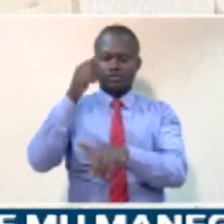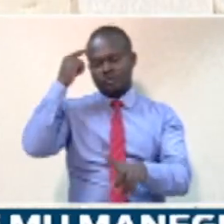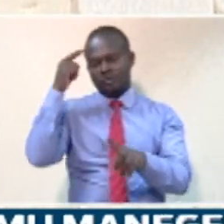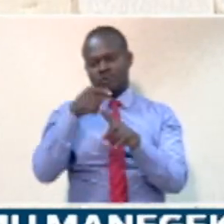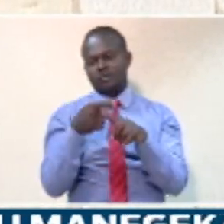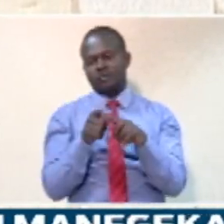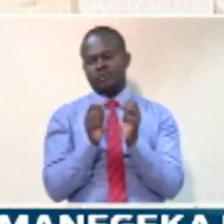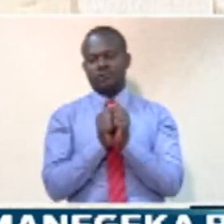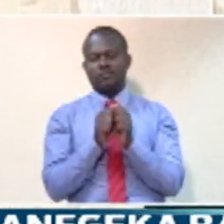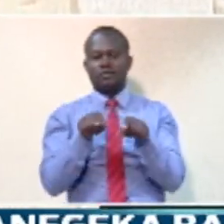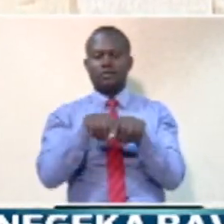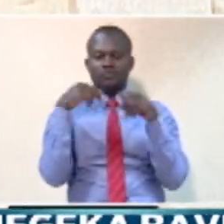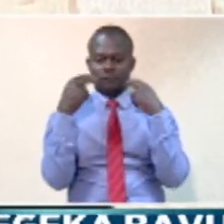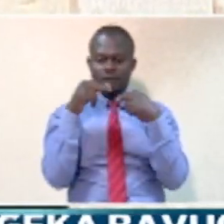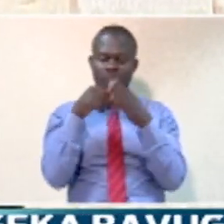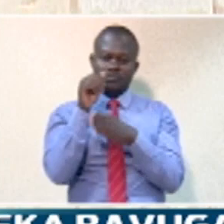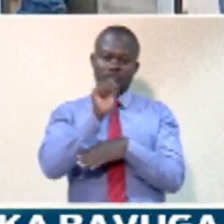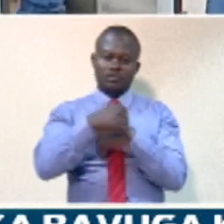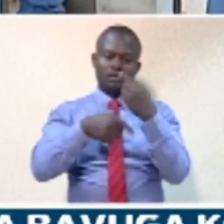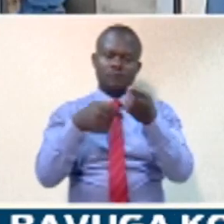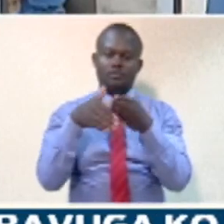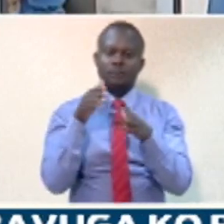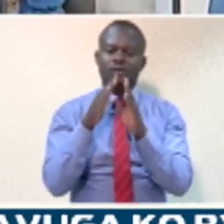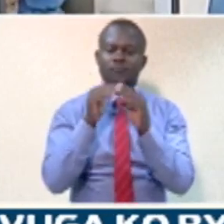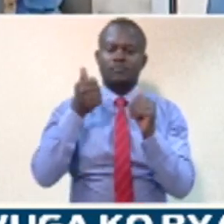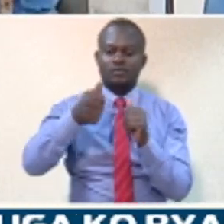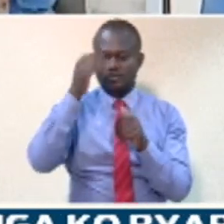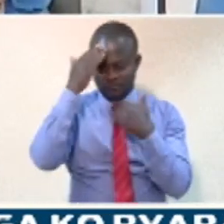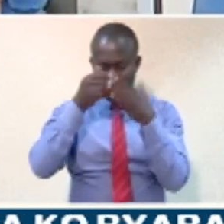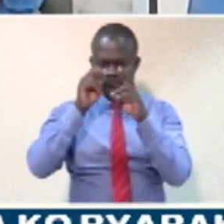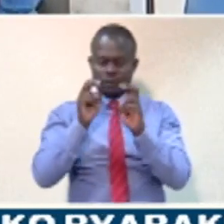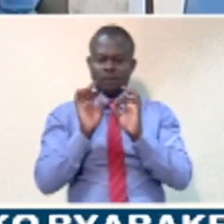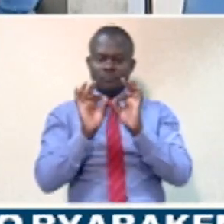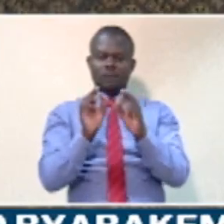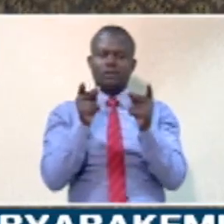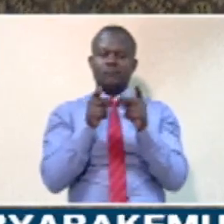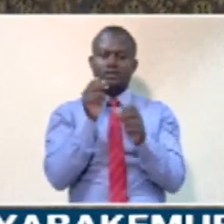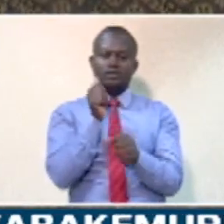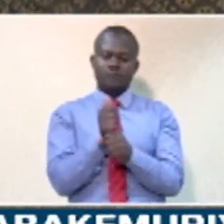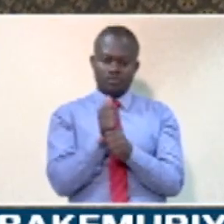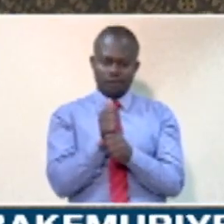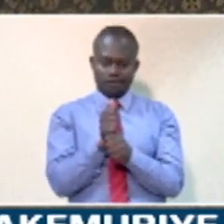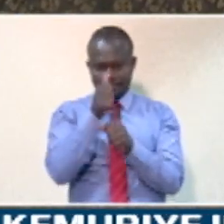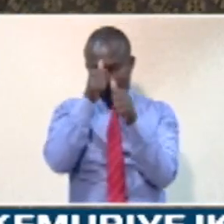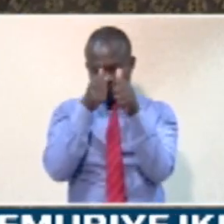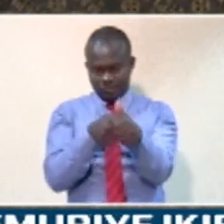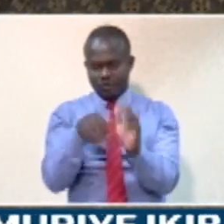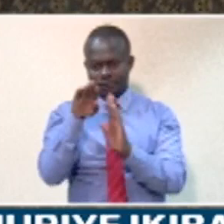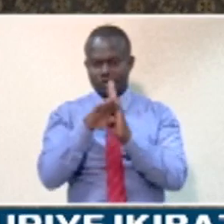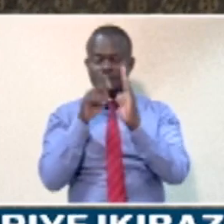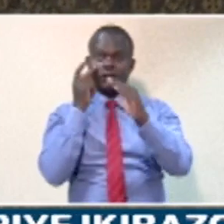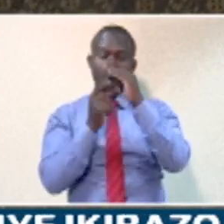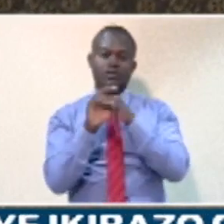cyihaye, ndetse nk'amahoteli yarushijeho gukomeza gusana inyubako zayo kugira ngo barimbishe aho bakorera. Dukurikije gahunda ya